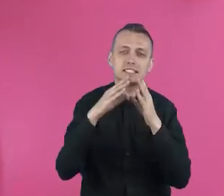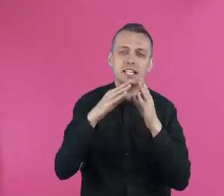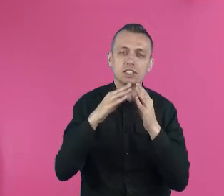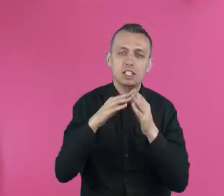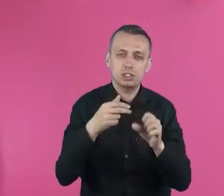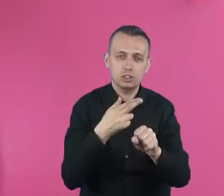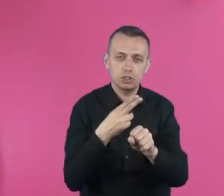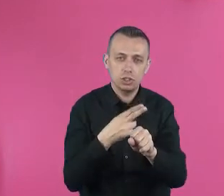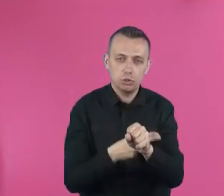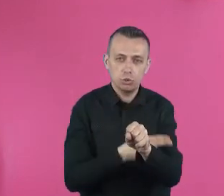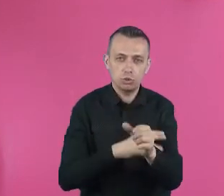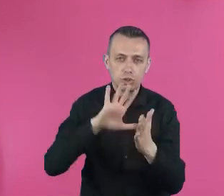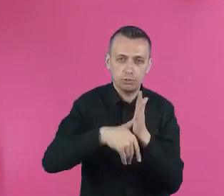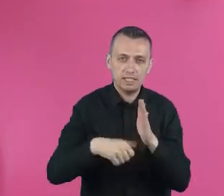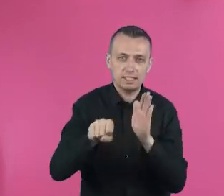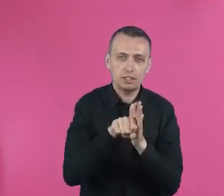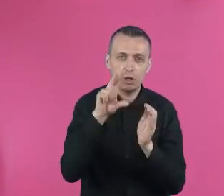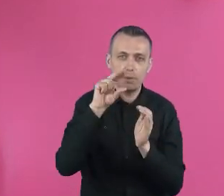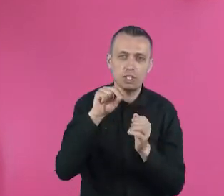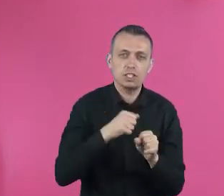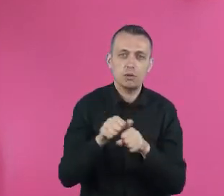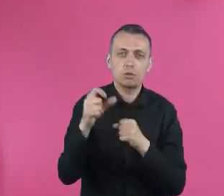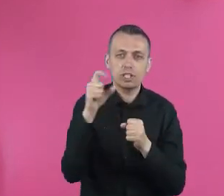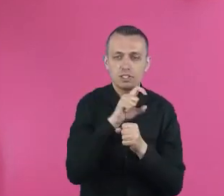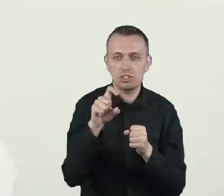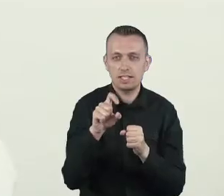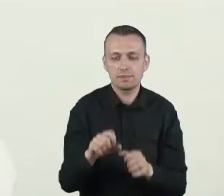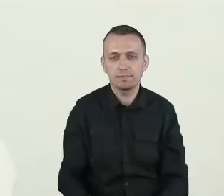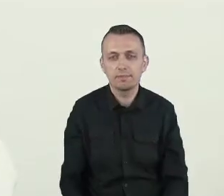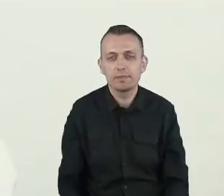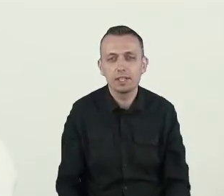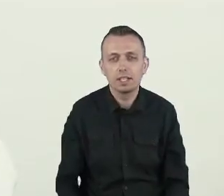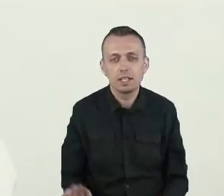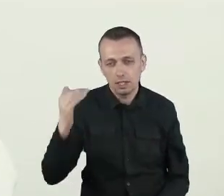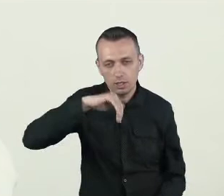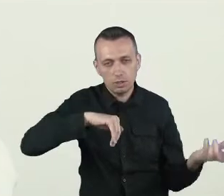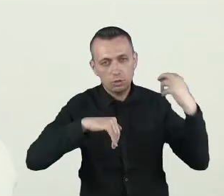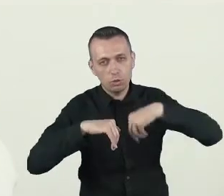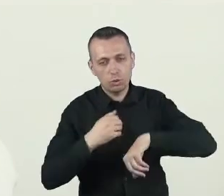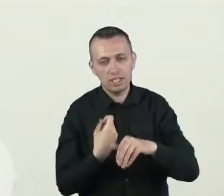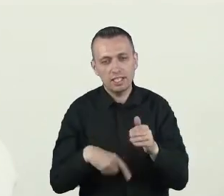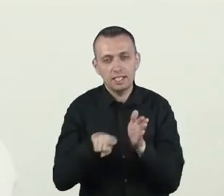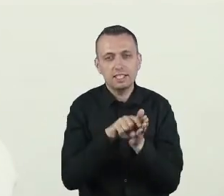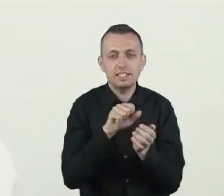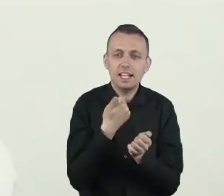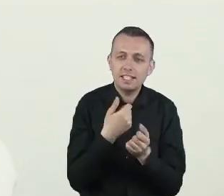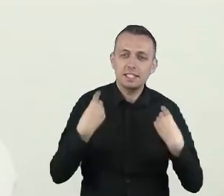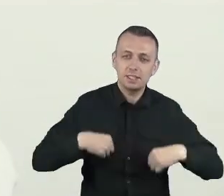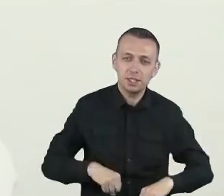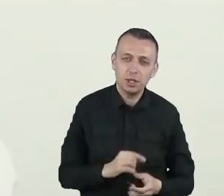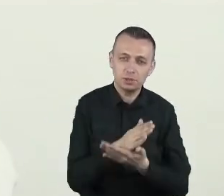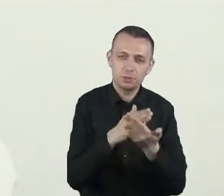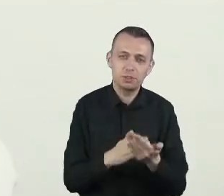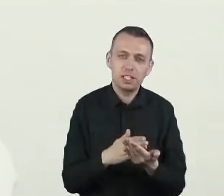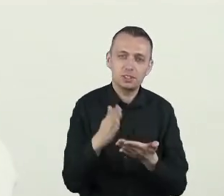16 kwietnia. Dla Wiadomości Dnia Anna Królak. Góry. Dla jednych są częścią krajobrazu, dla innych